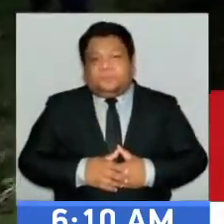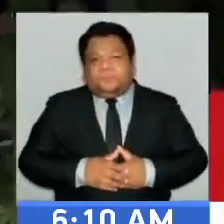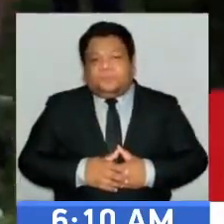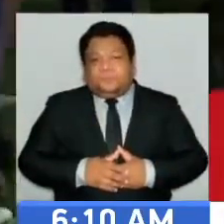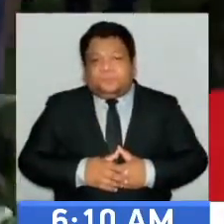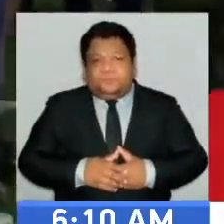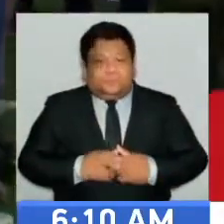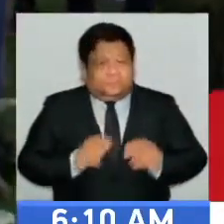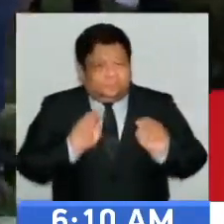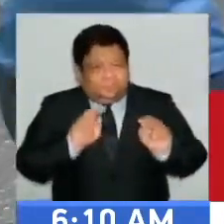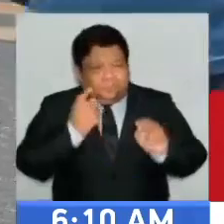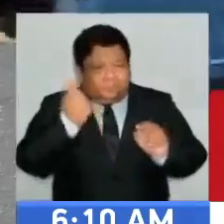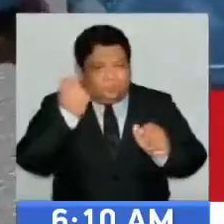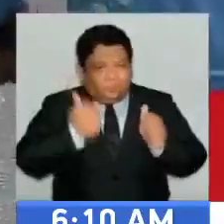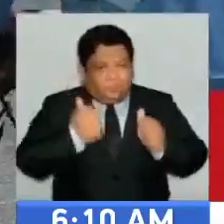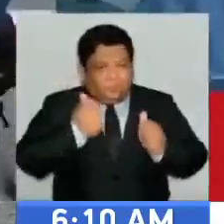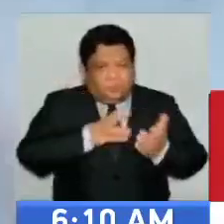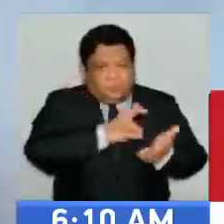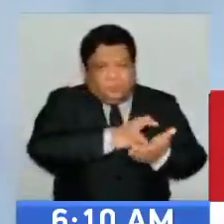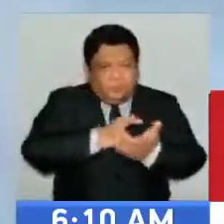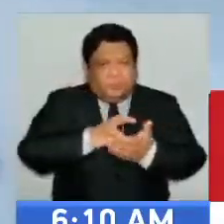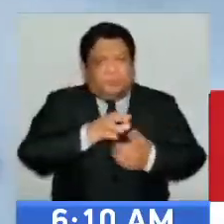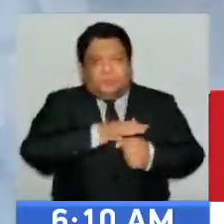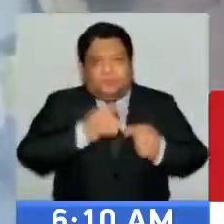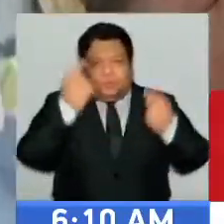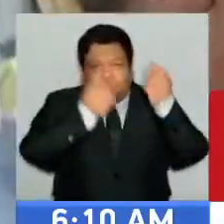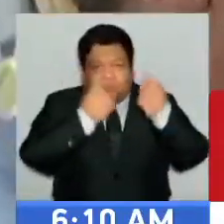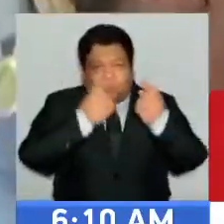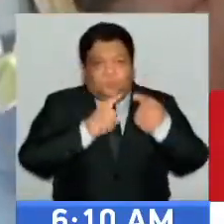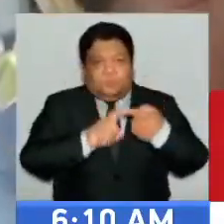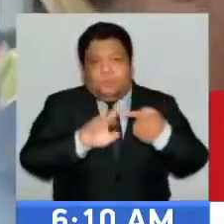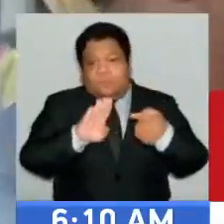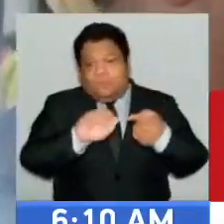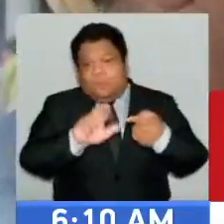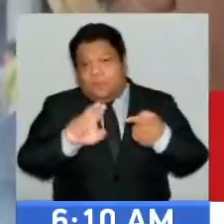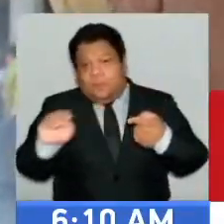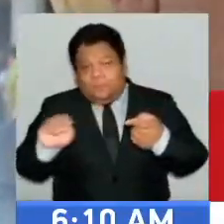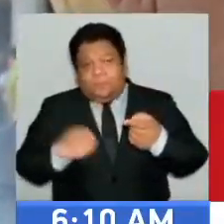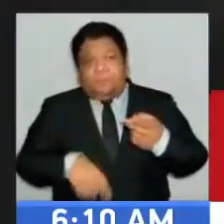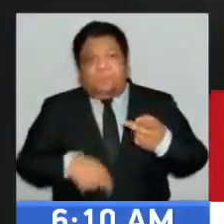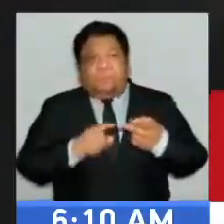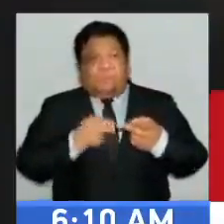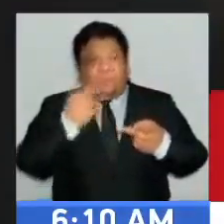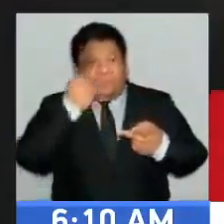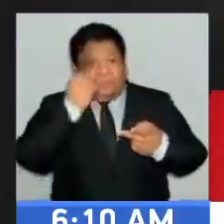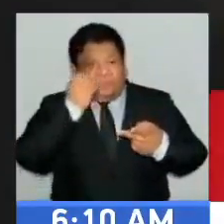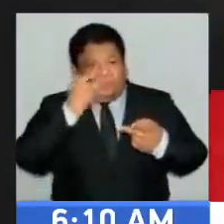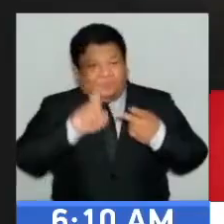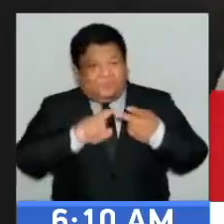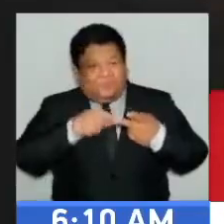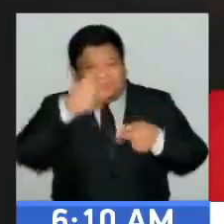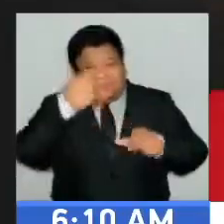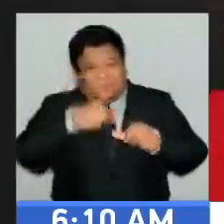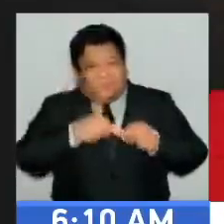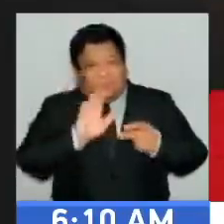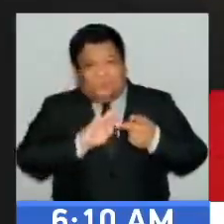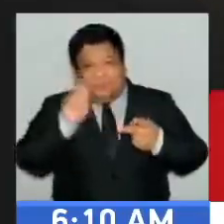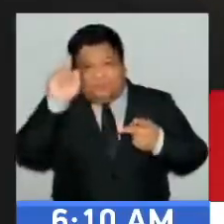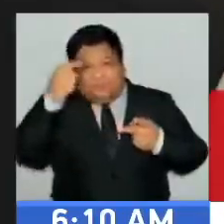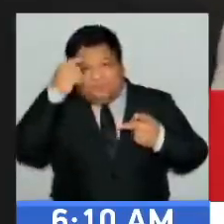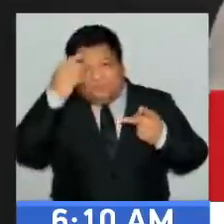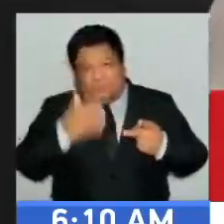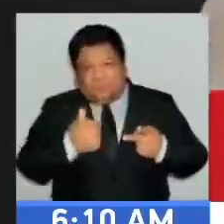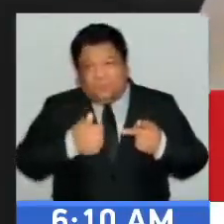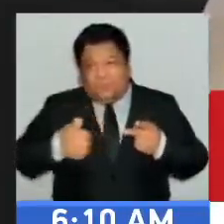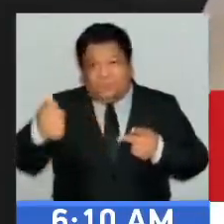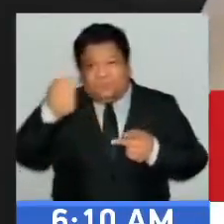concern kabilang ang Barm at ang Negros Oriental kung saan pinatay nitong Marso si Governor Roel Degamo. Bago matapos ang September ay maglalabas